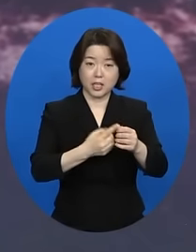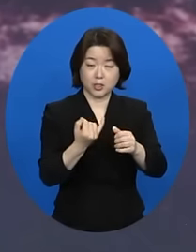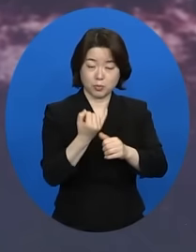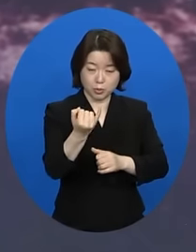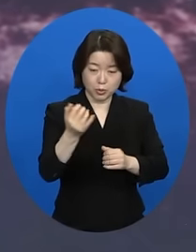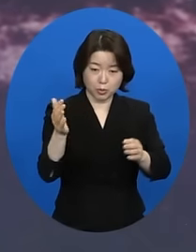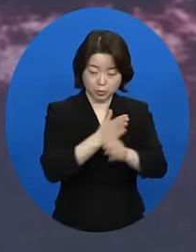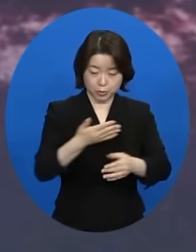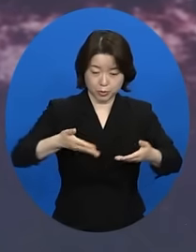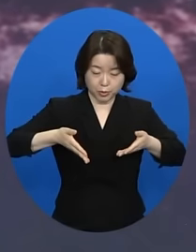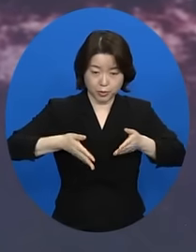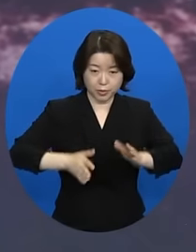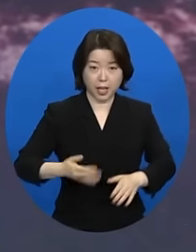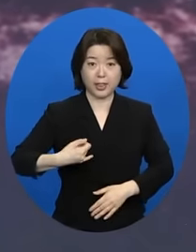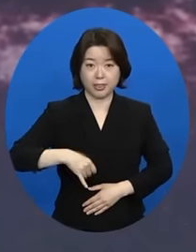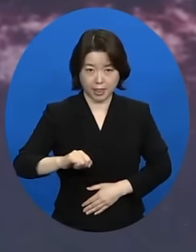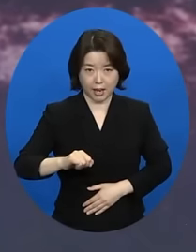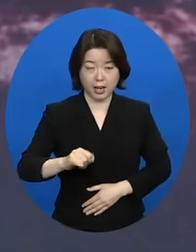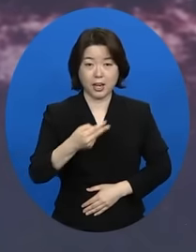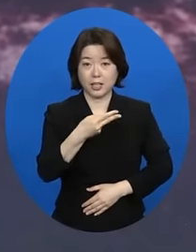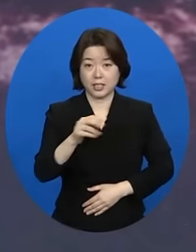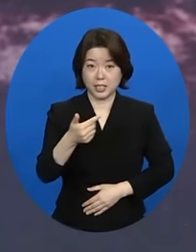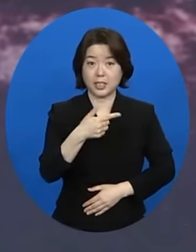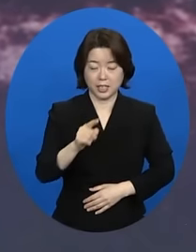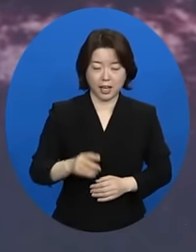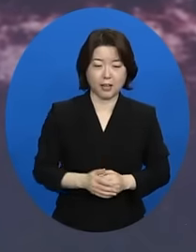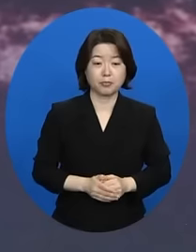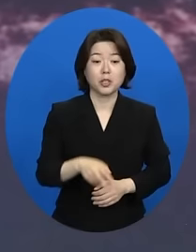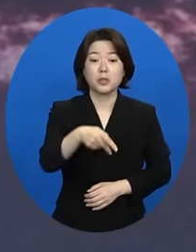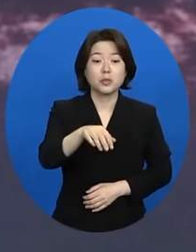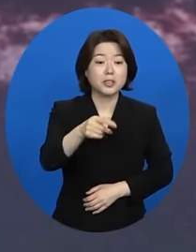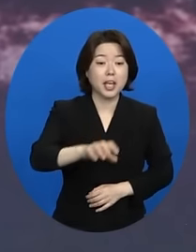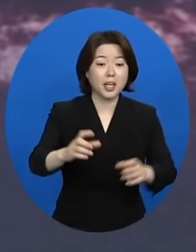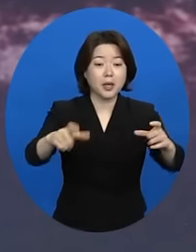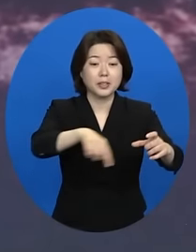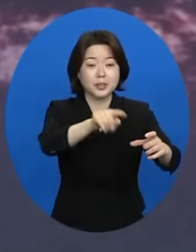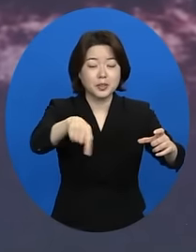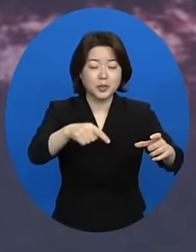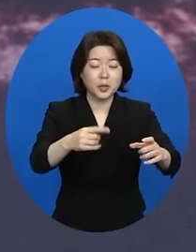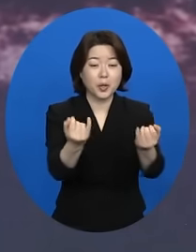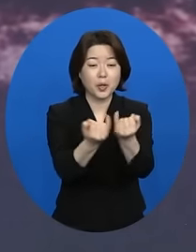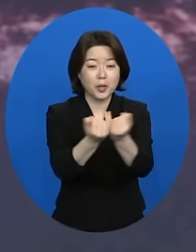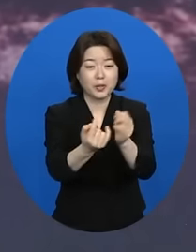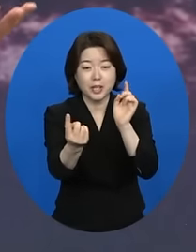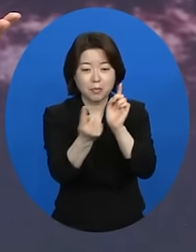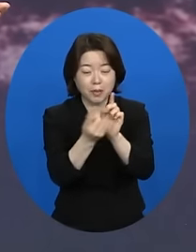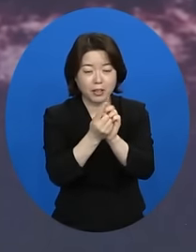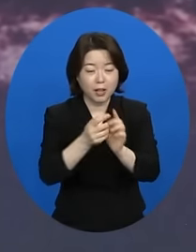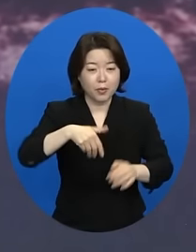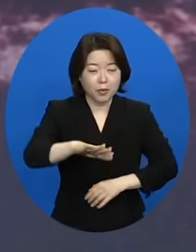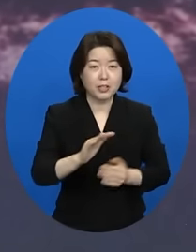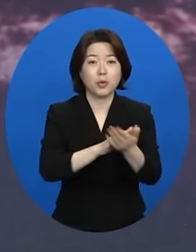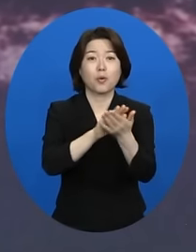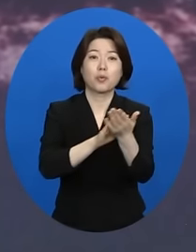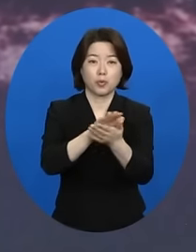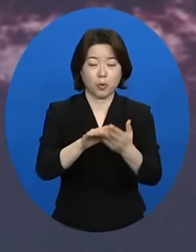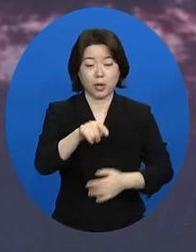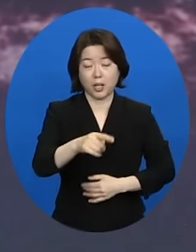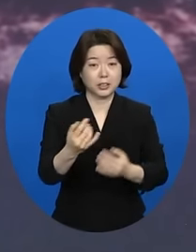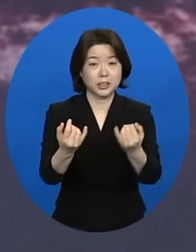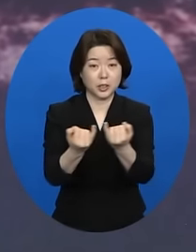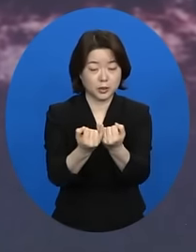땅에 그 여성들, 여인들을 보러 나갔다가 아마 놀았던 것 같아요. 뭐 그 여성들이